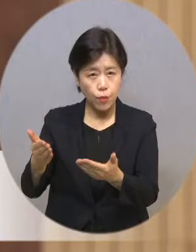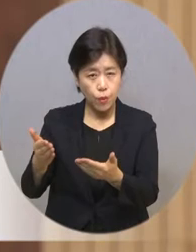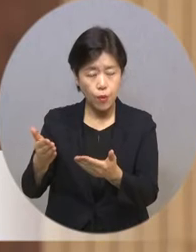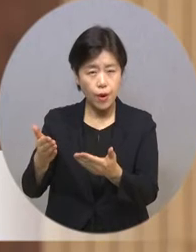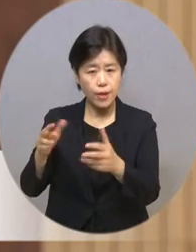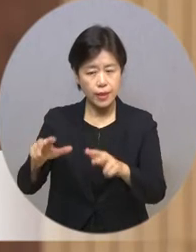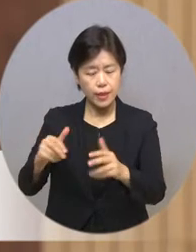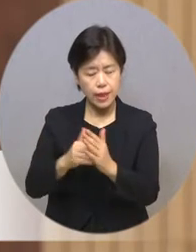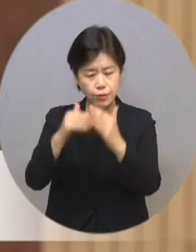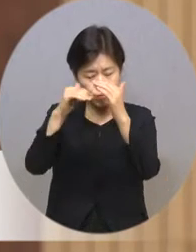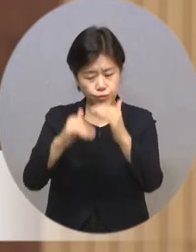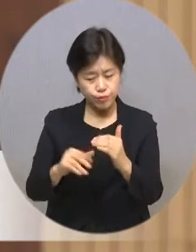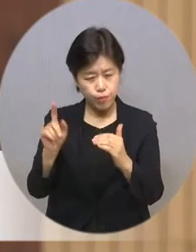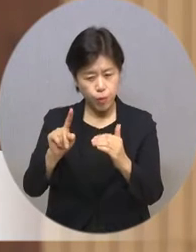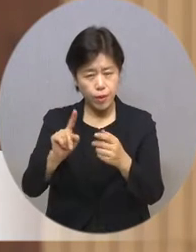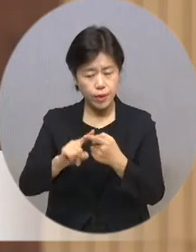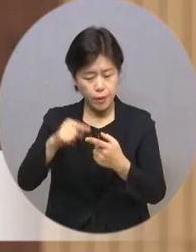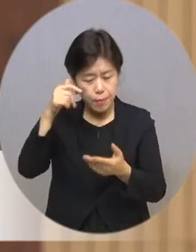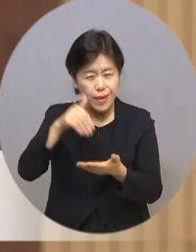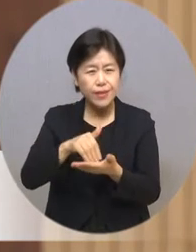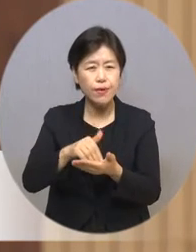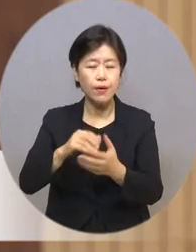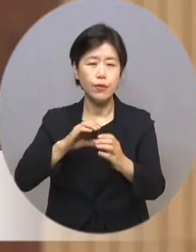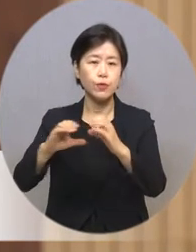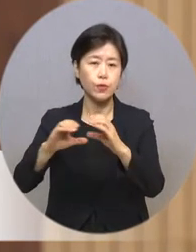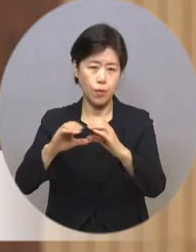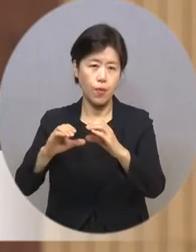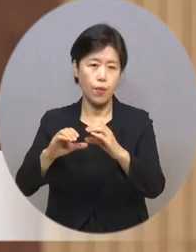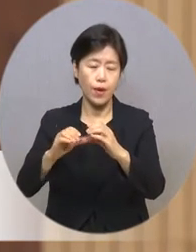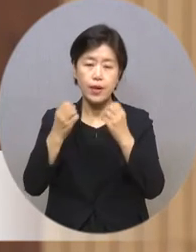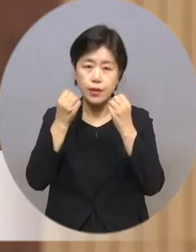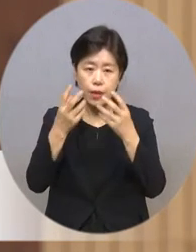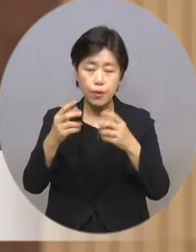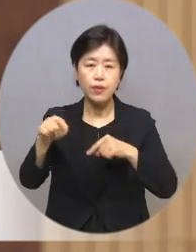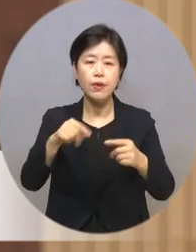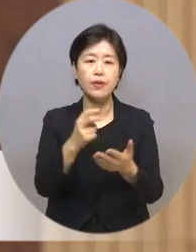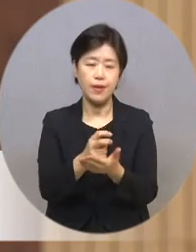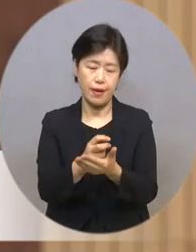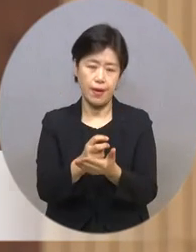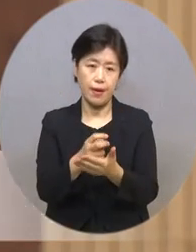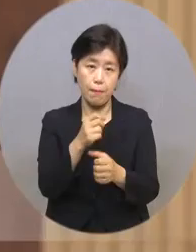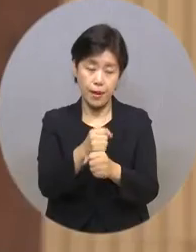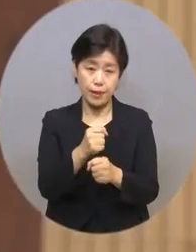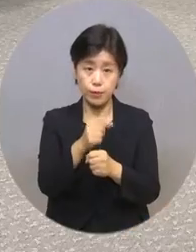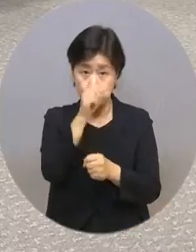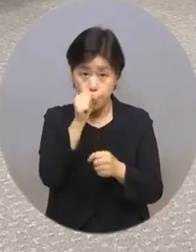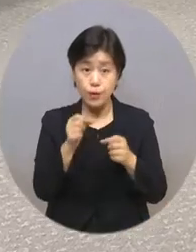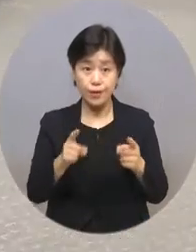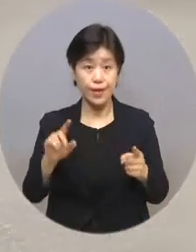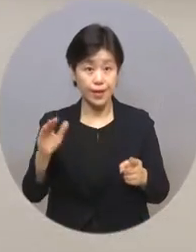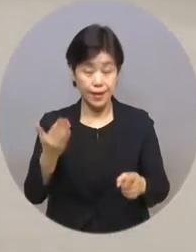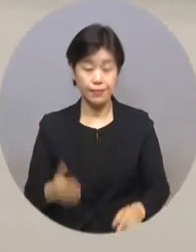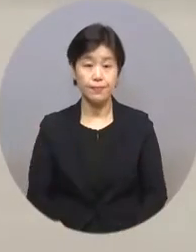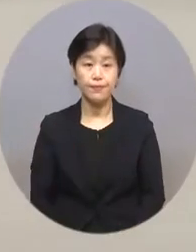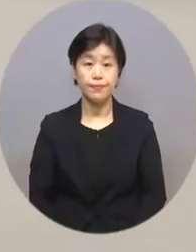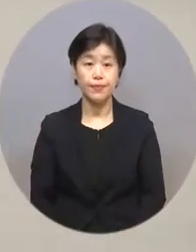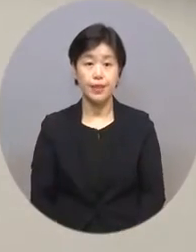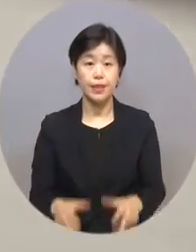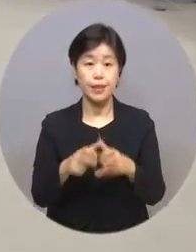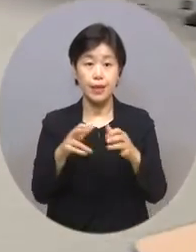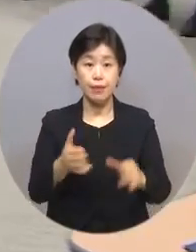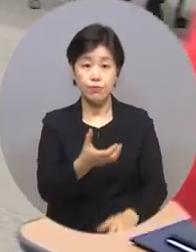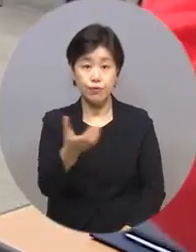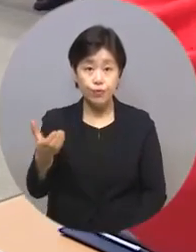반응해왔는가를 반성하고 소통하고 정책을 수립하고 발전할 수 있는 계기가 되기를 기원하면서. 장애인 이동편의